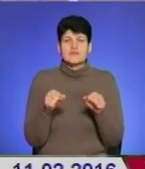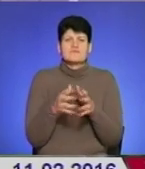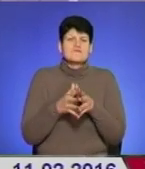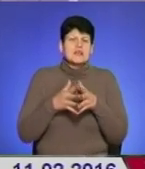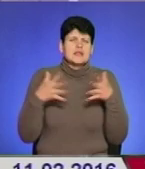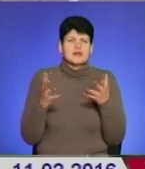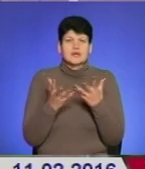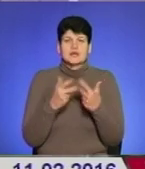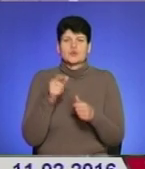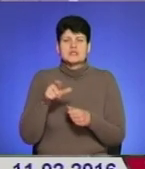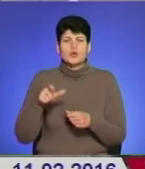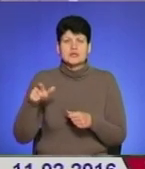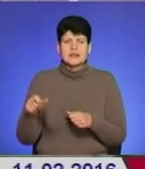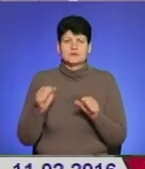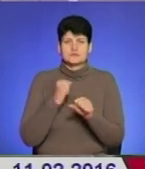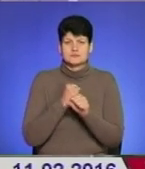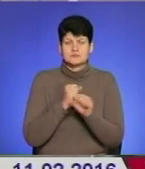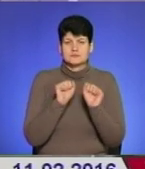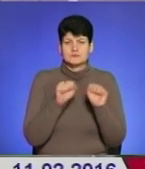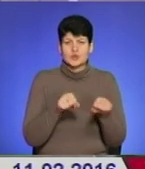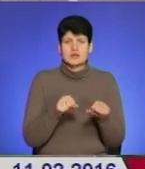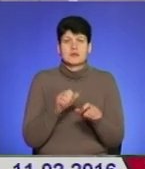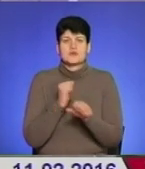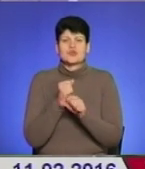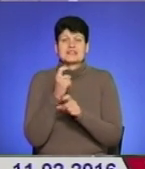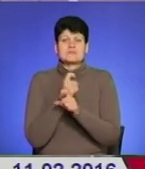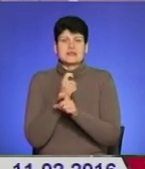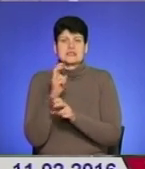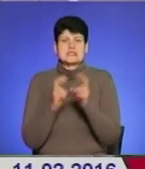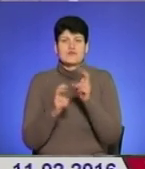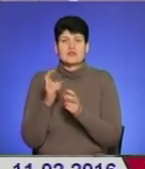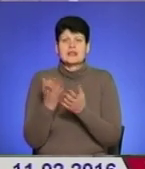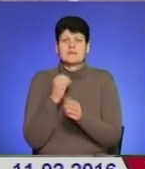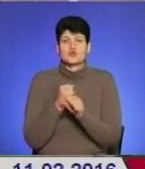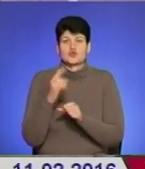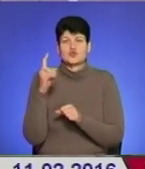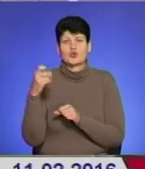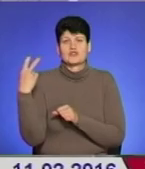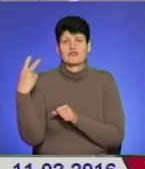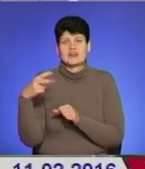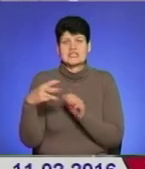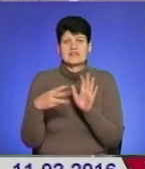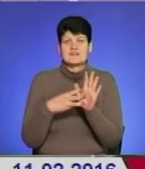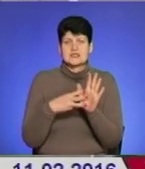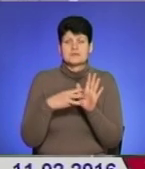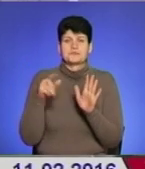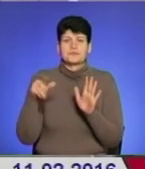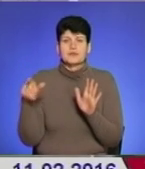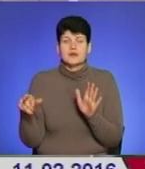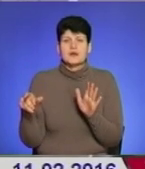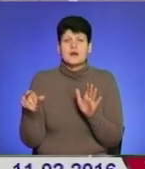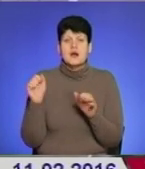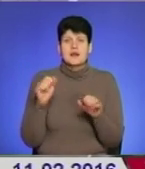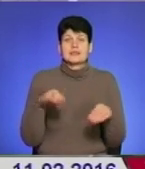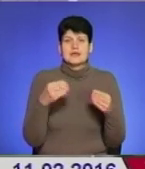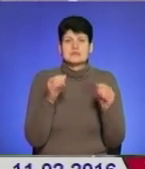величезній кількості людей, котрі не тільки працюють на самому спиртзаводі, де працює 128 осіб, щонайменше, а